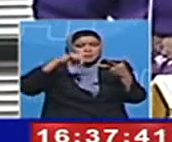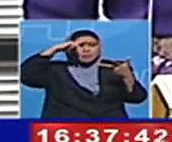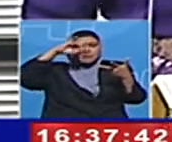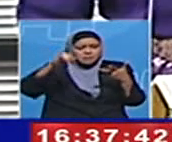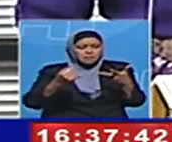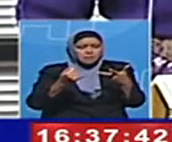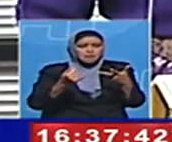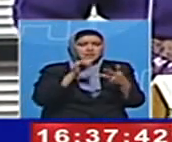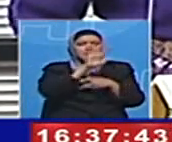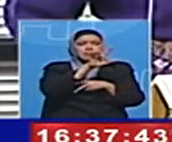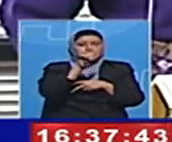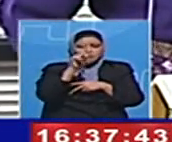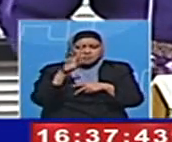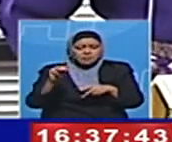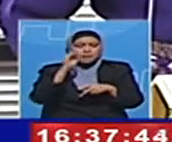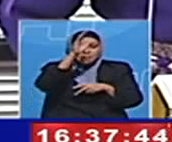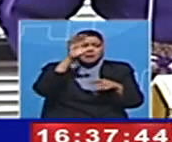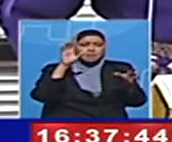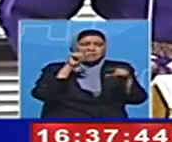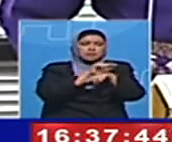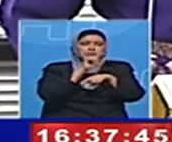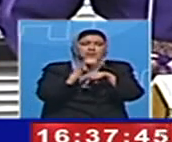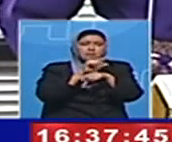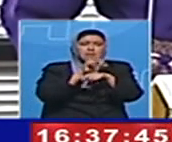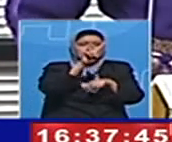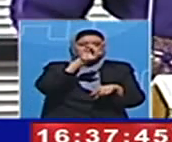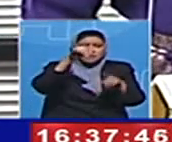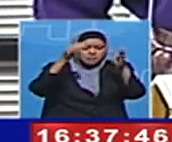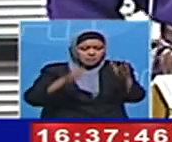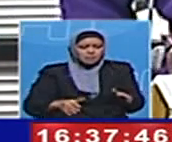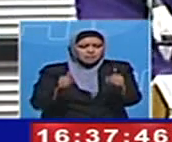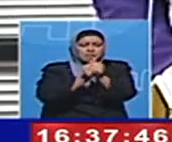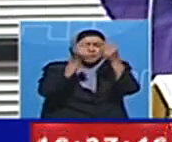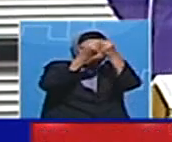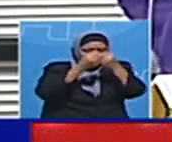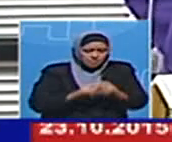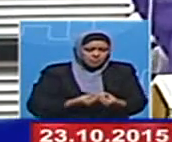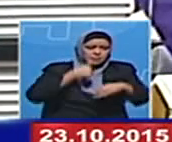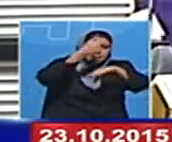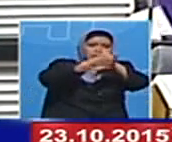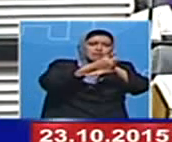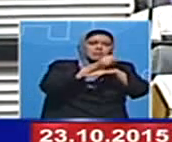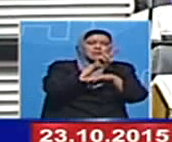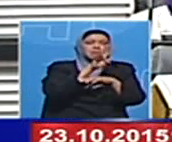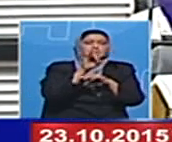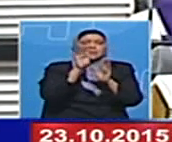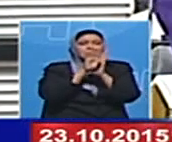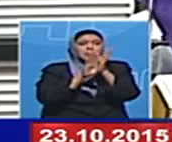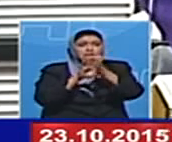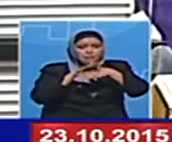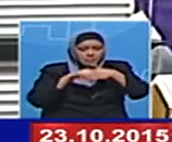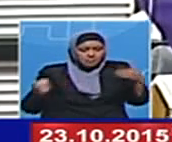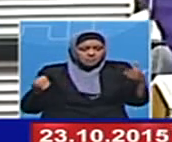memanfaatkan 2 juta penduduk dengan anggaran kos pembinaan R8 bilion kerja pembinaan direncana